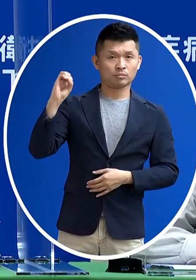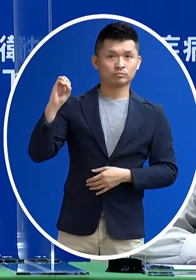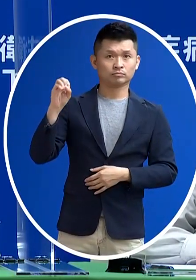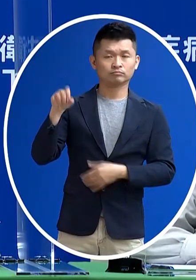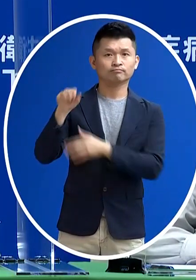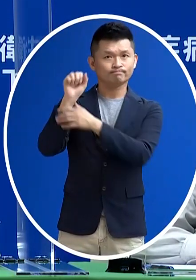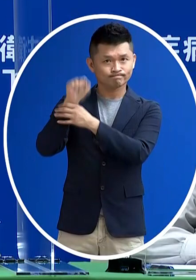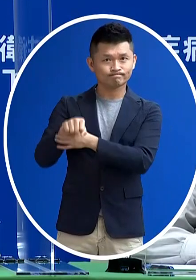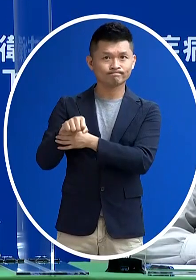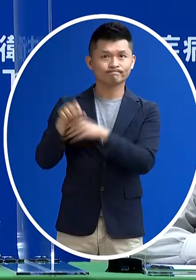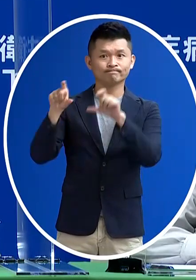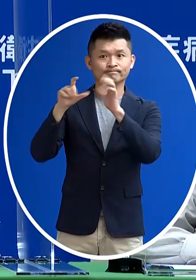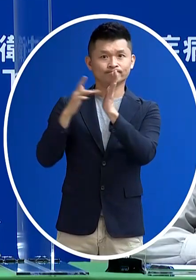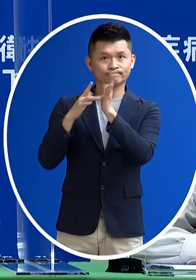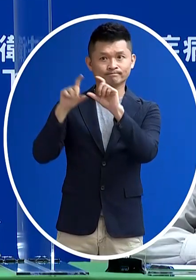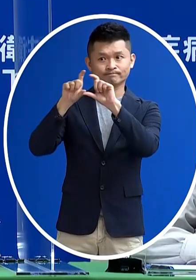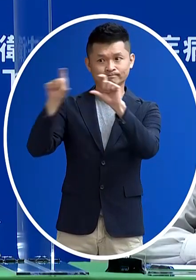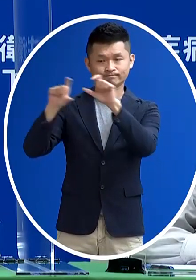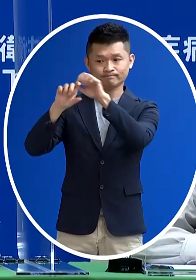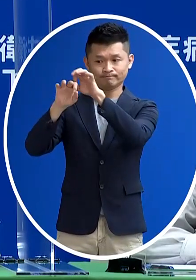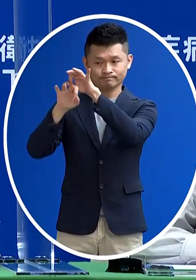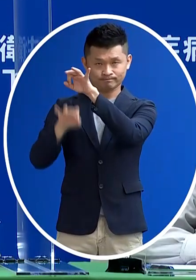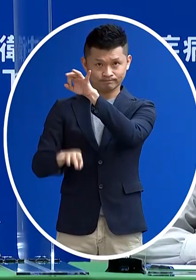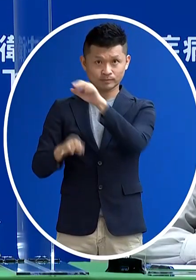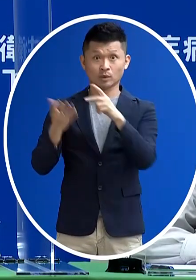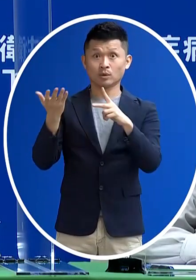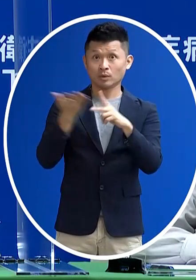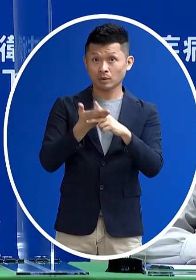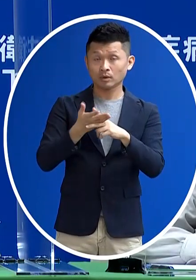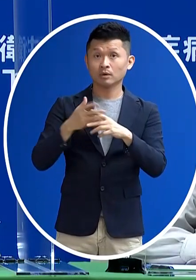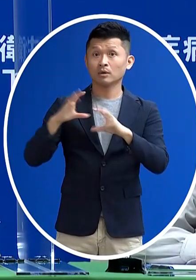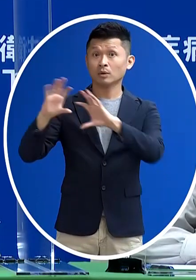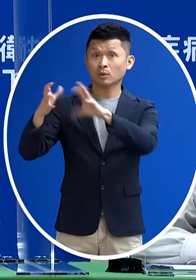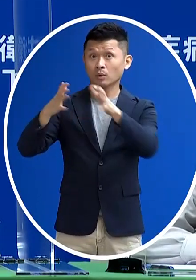所认证的疫苗跟各国取得各国 EUA 的疫苗，好不好？